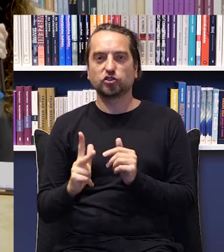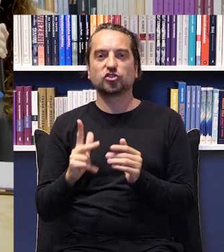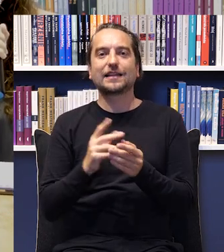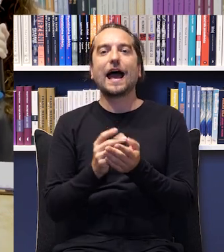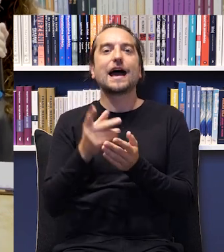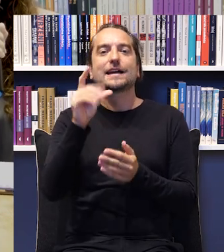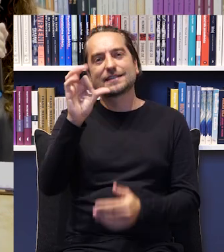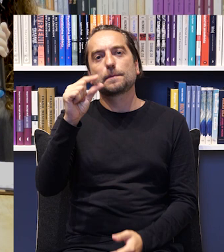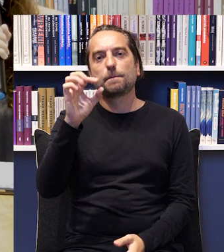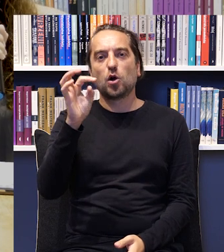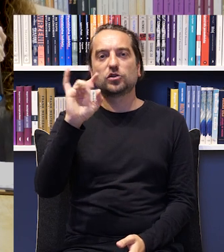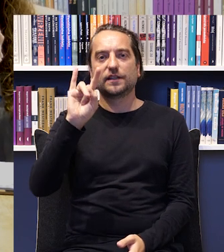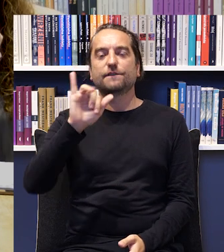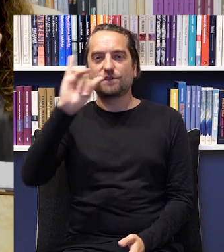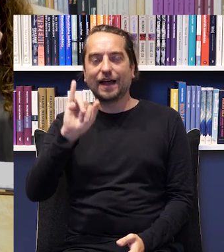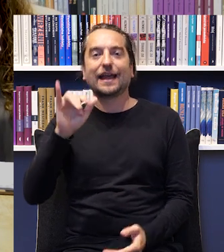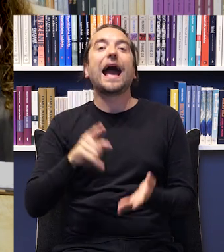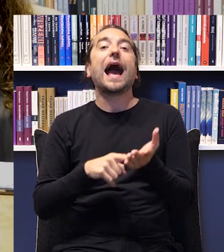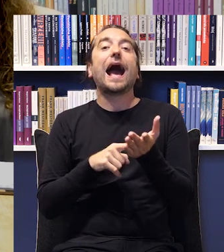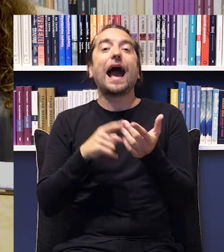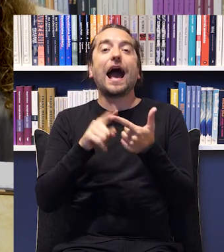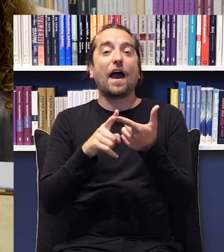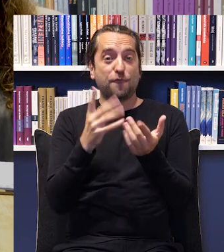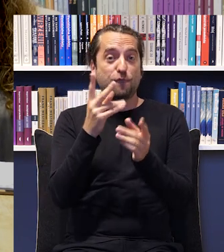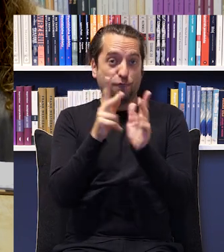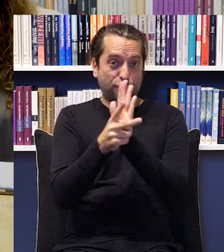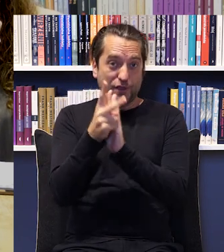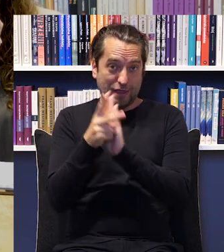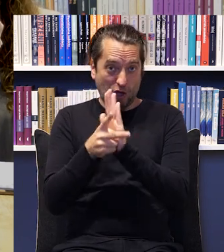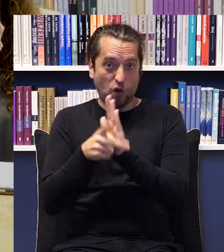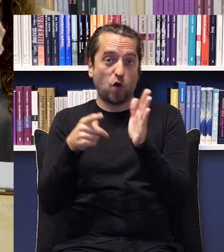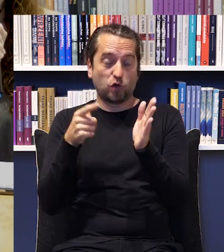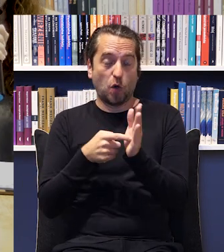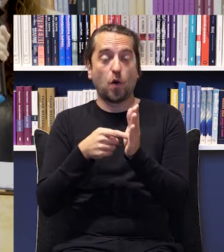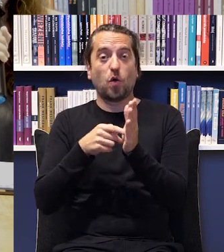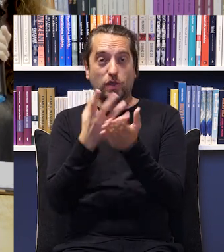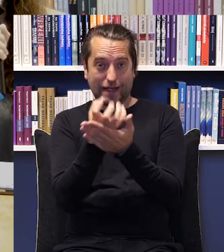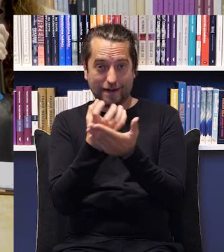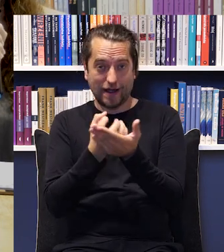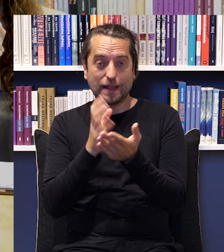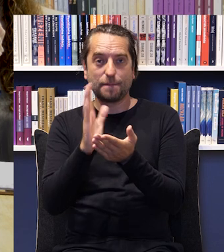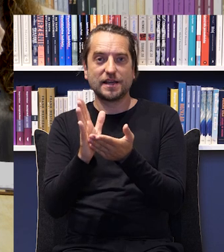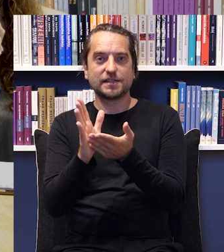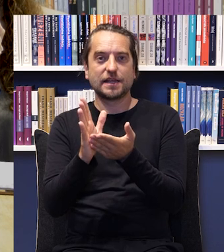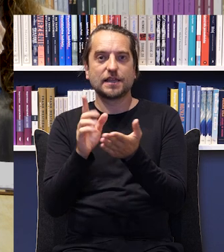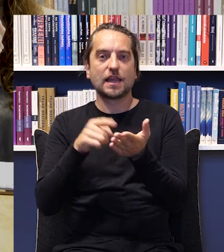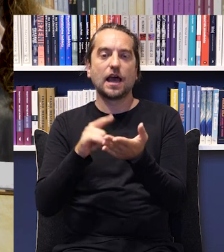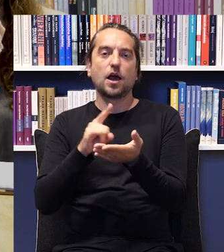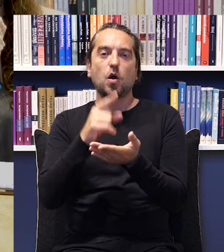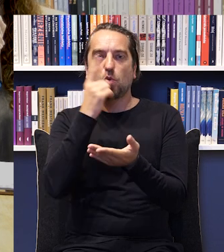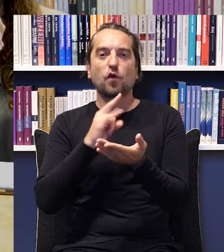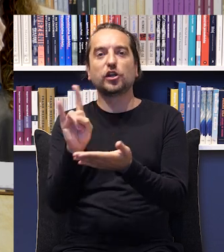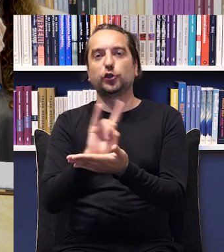Spotify, a zapis wideo tej rozmowy, który, ponieważ nasza rozmowa nie jest streamowana, ale jest nagrywana, będzie dostępny na